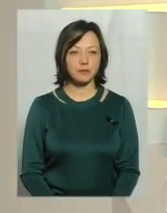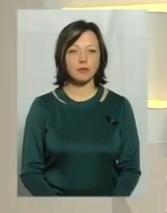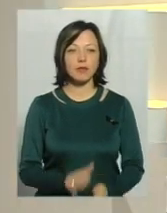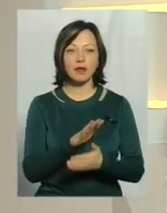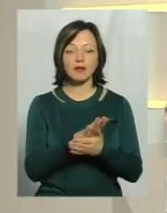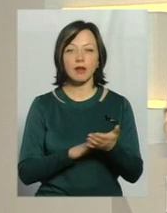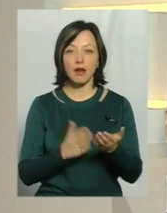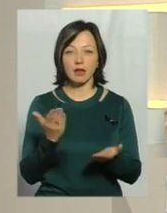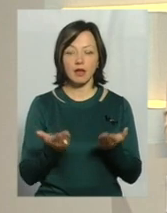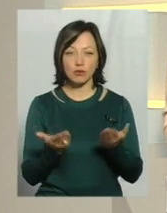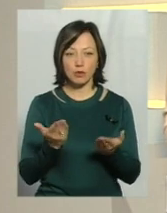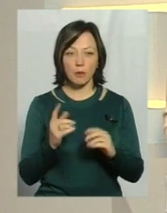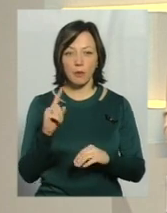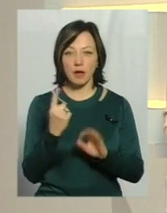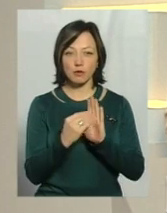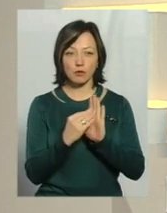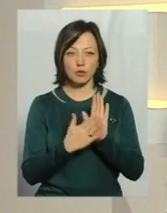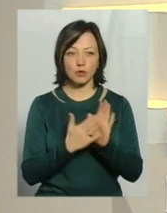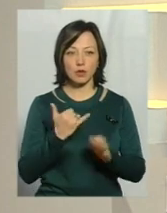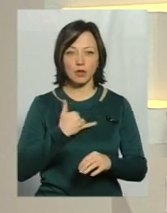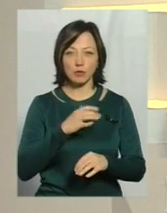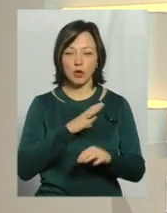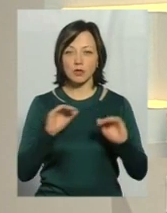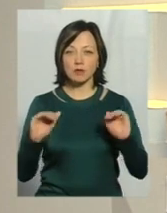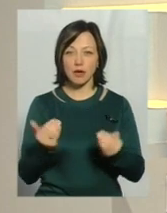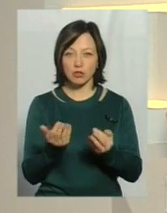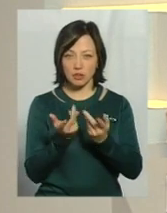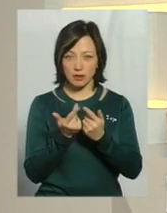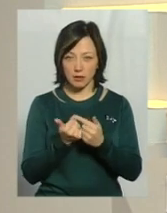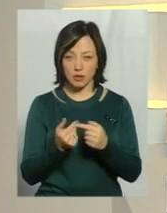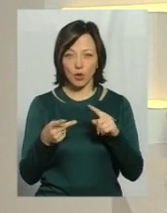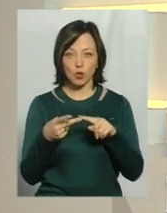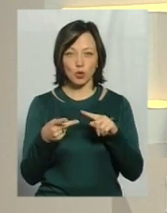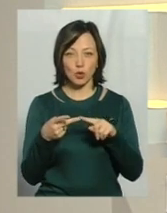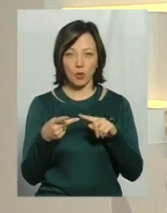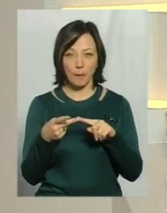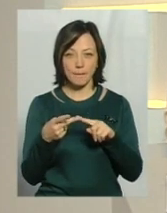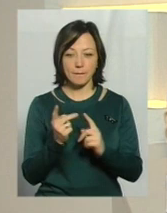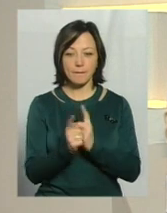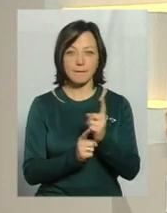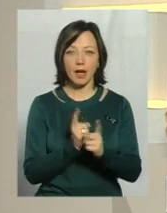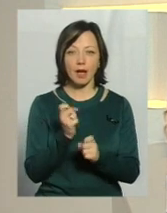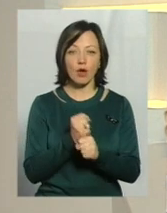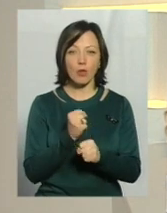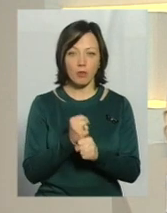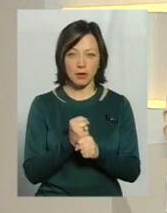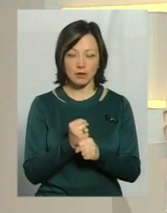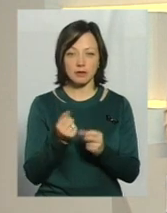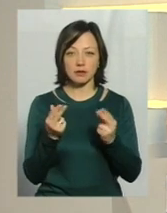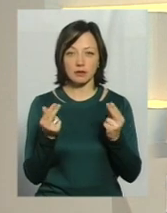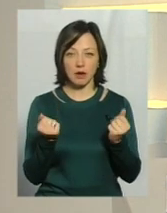Так. Якщо першим пунктом у нас було все ж таки зменшити кількість, а другим – переробити, так?